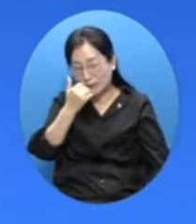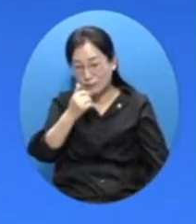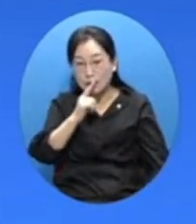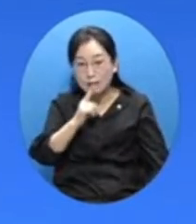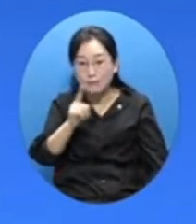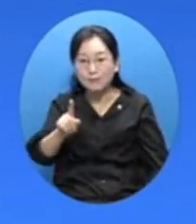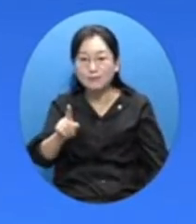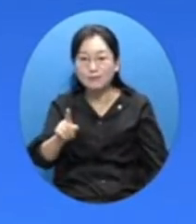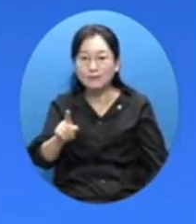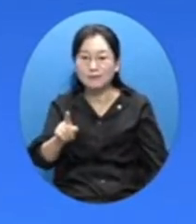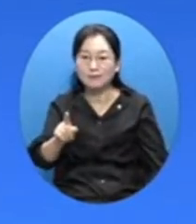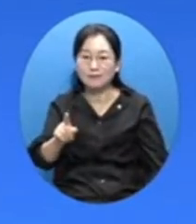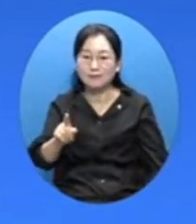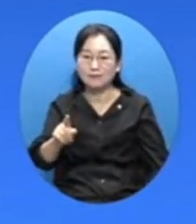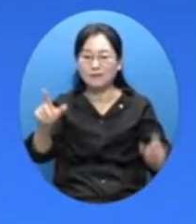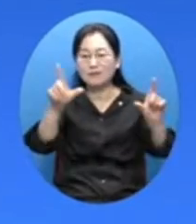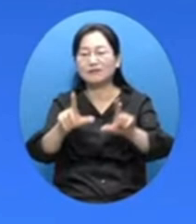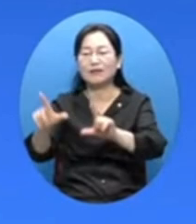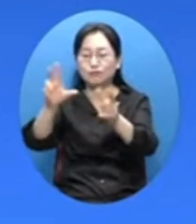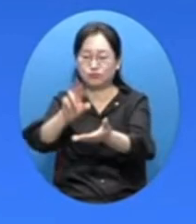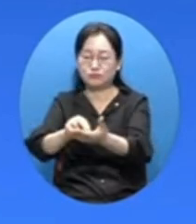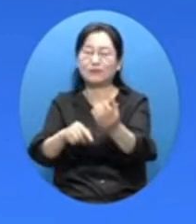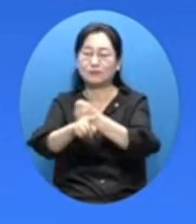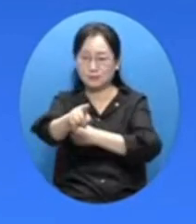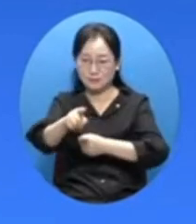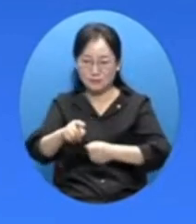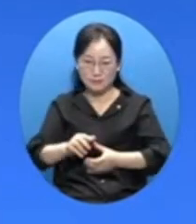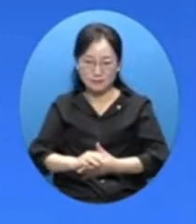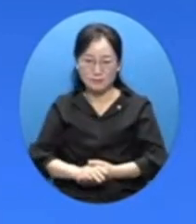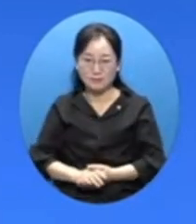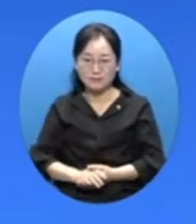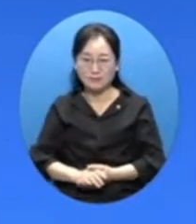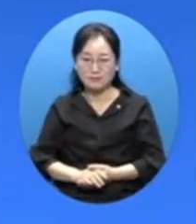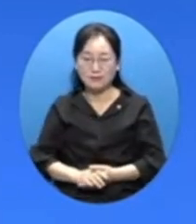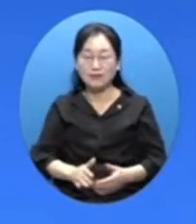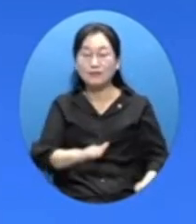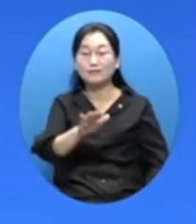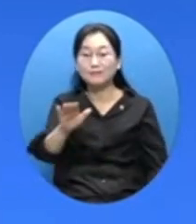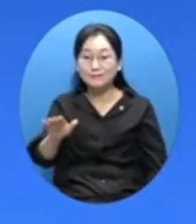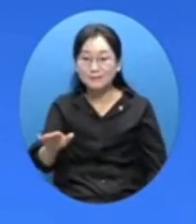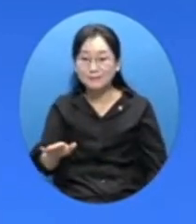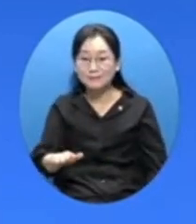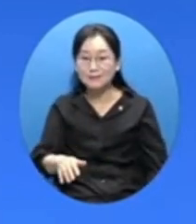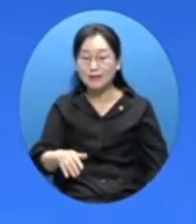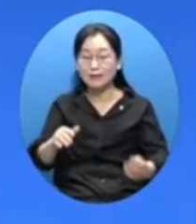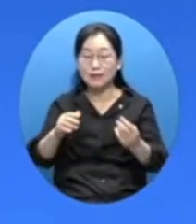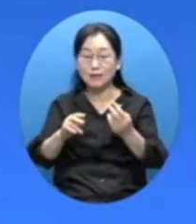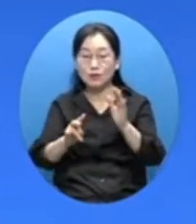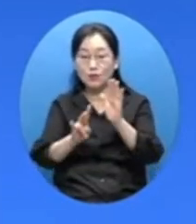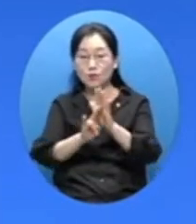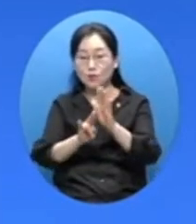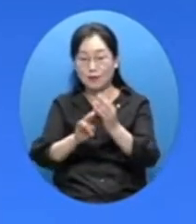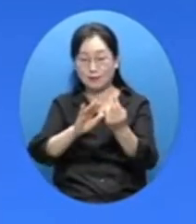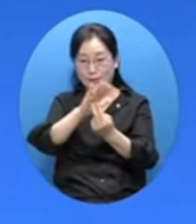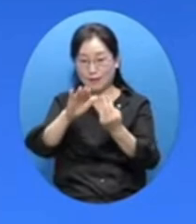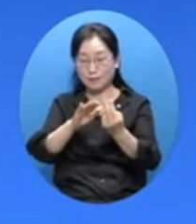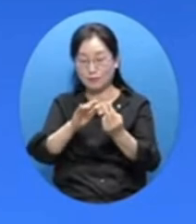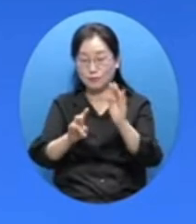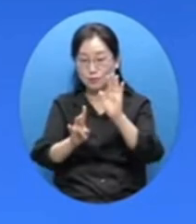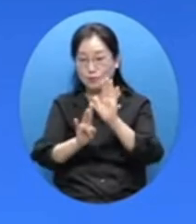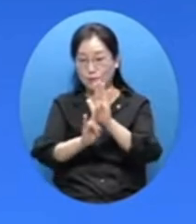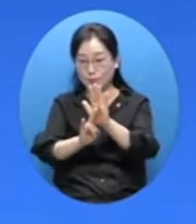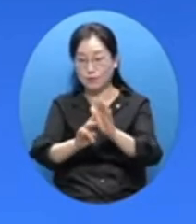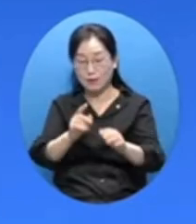그것은 우리 삶에 뭔가 문제가 있다는 것을 말씀해주고 있습니다. 그래서 요한계시록을 보니까 예수님께서 에베소